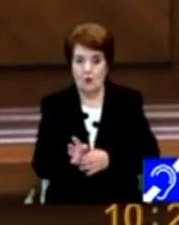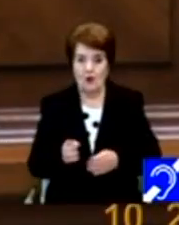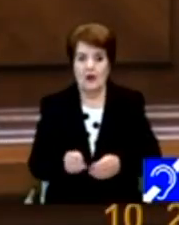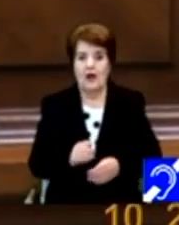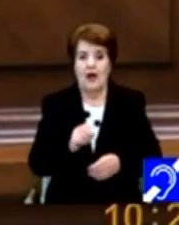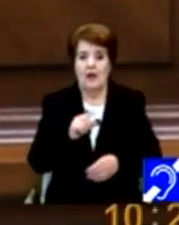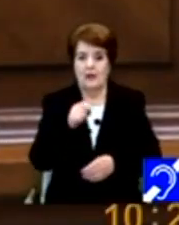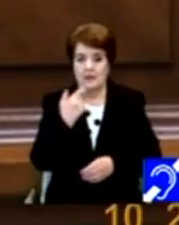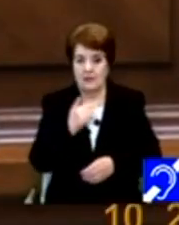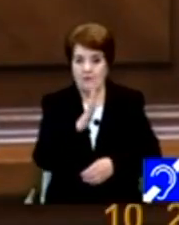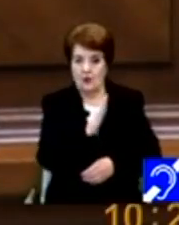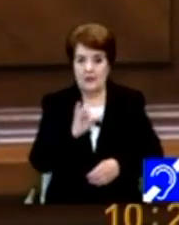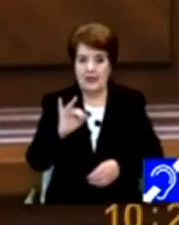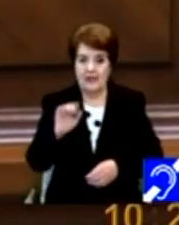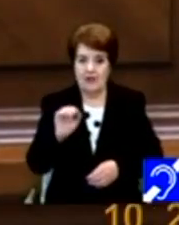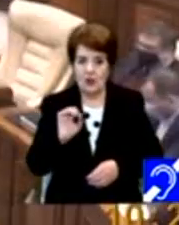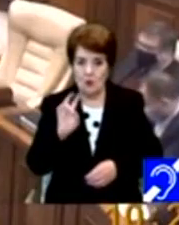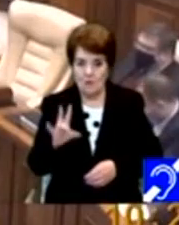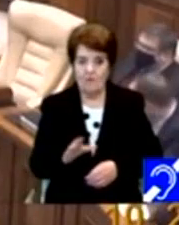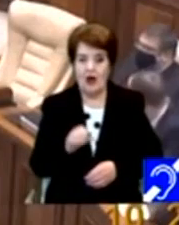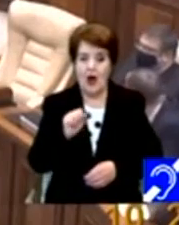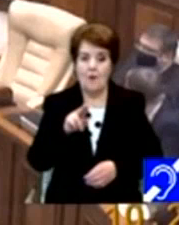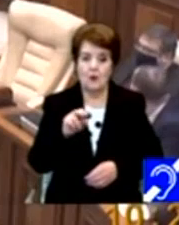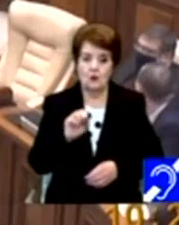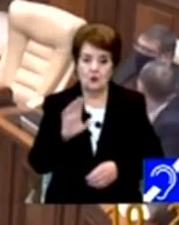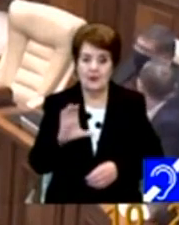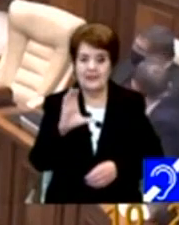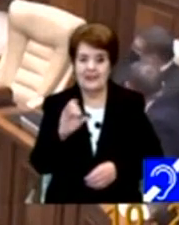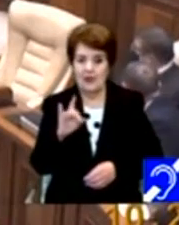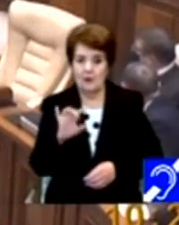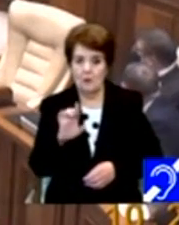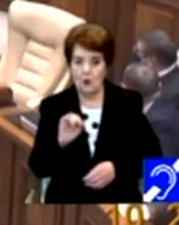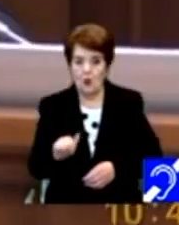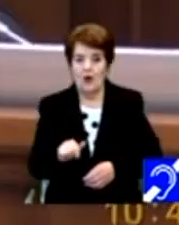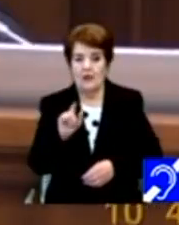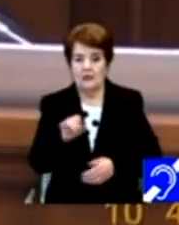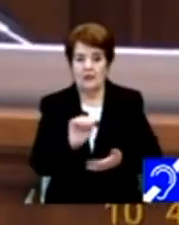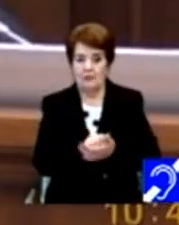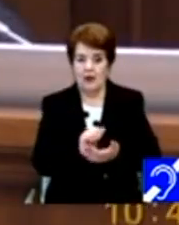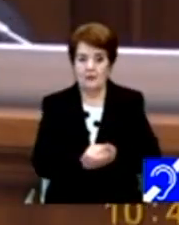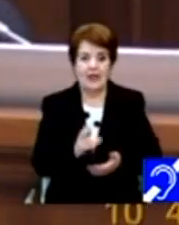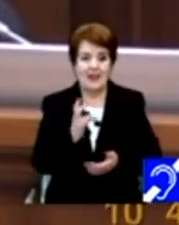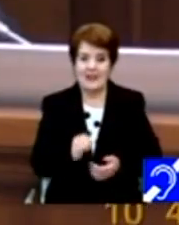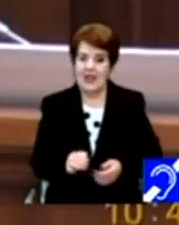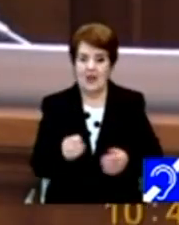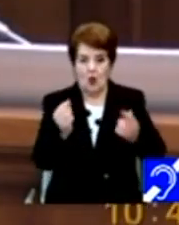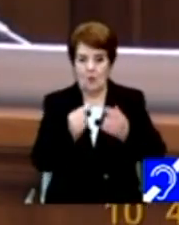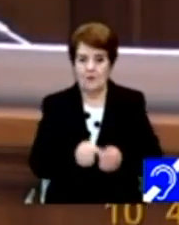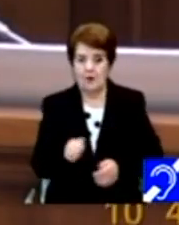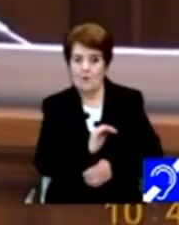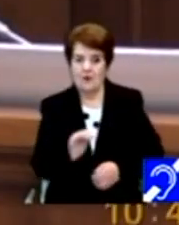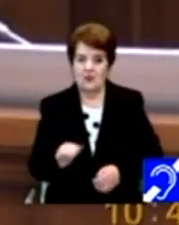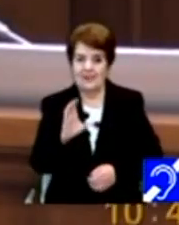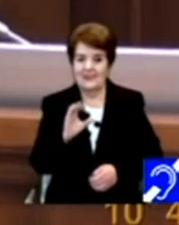Este vorba despre Violeta Ivanov, Regina Apostolova și Sergiu Sârbu. Surse din presă neconfirmate oficial anunță că